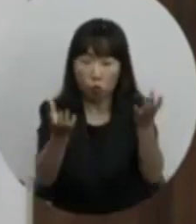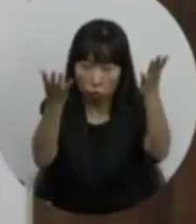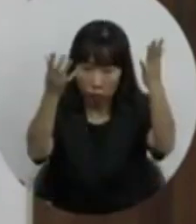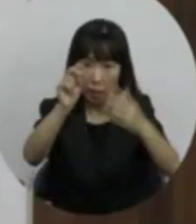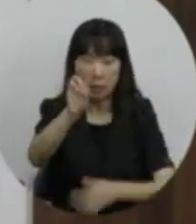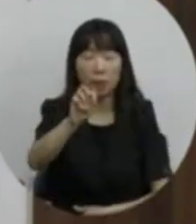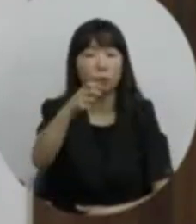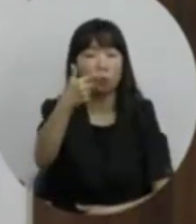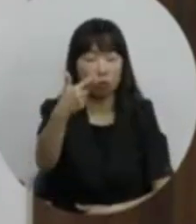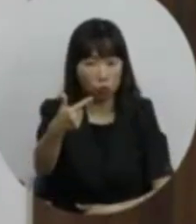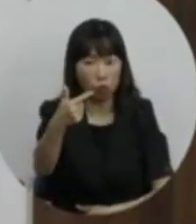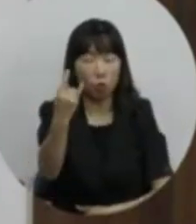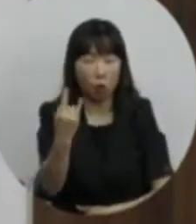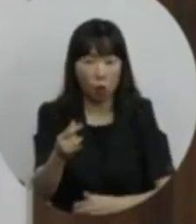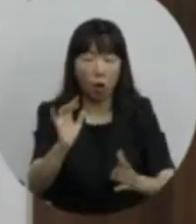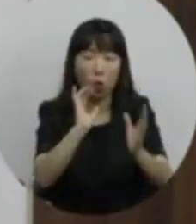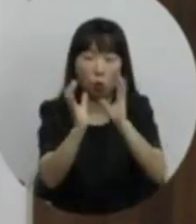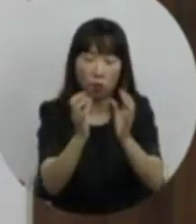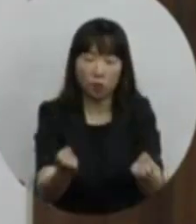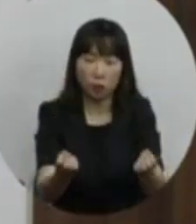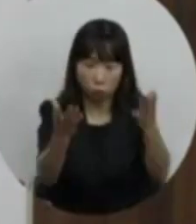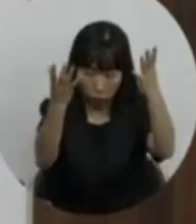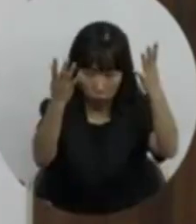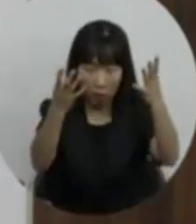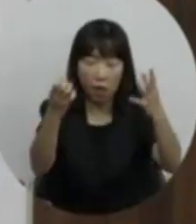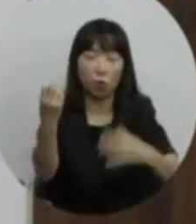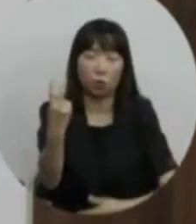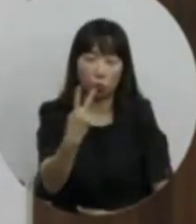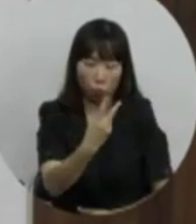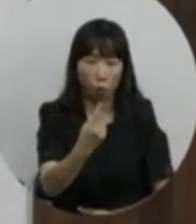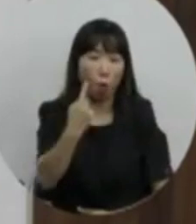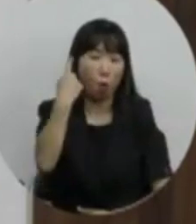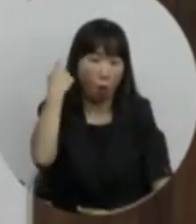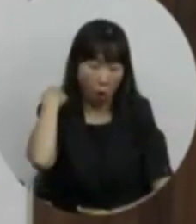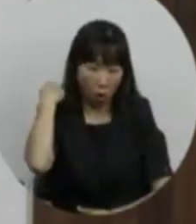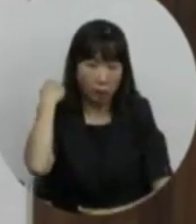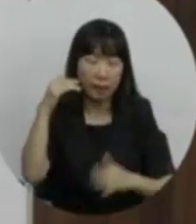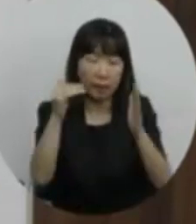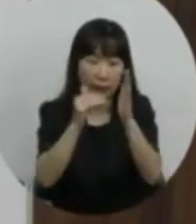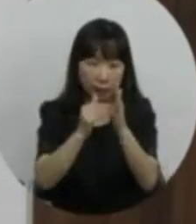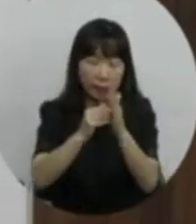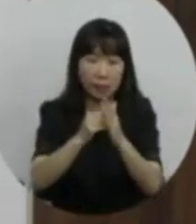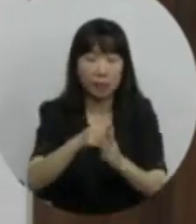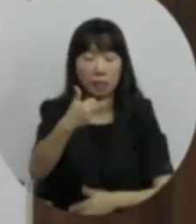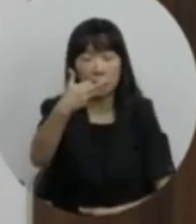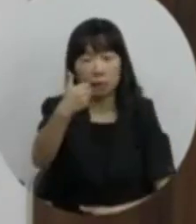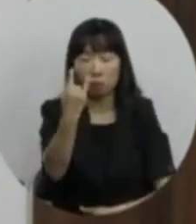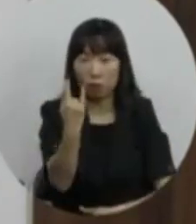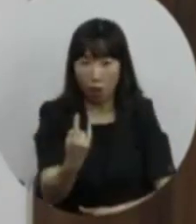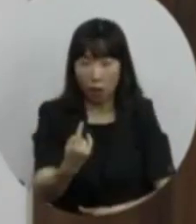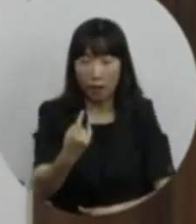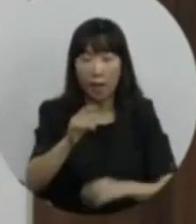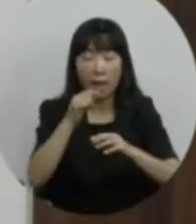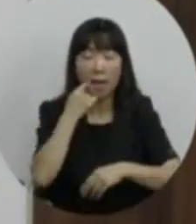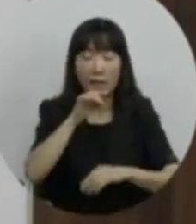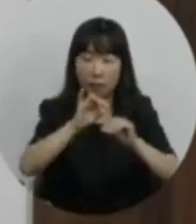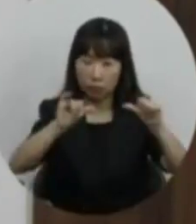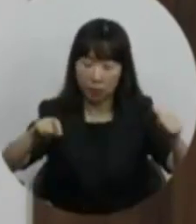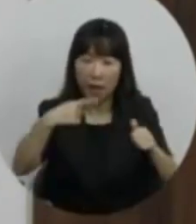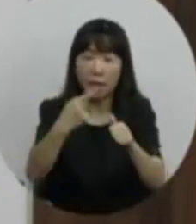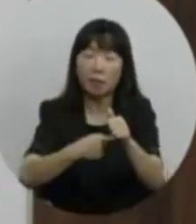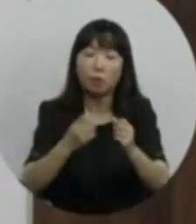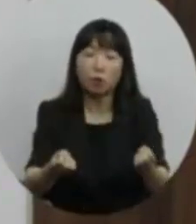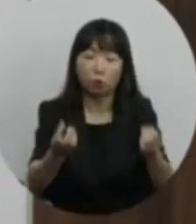제36회 여주 도자기축제를 비롯해서 어제 끝났습니다만 제18회 금사참외축제를